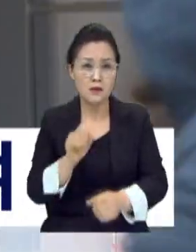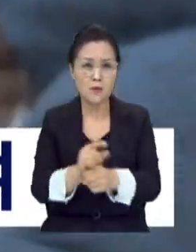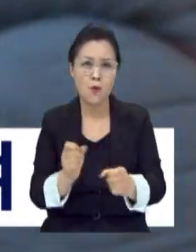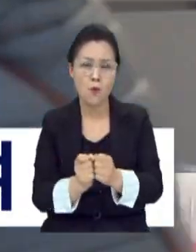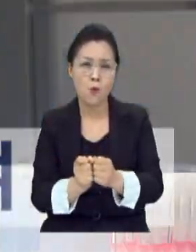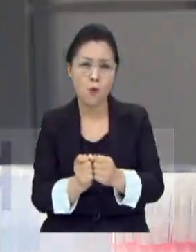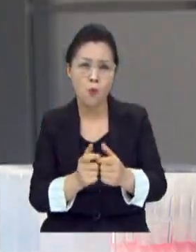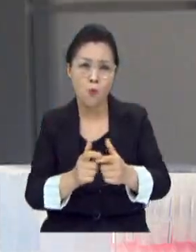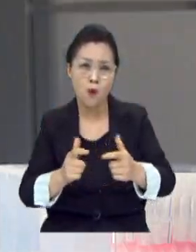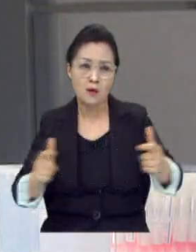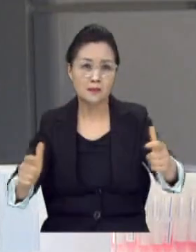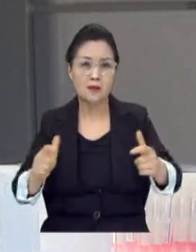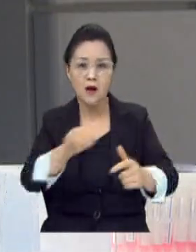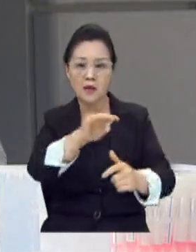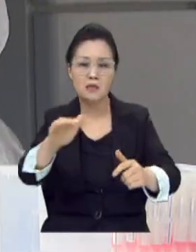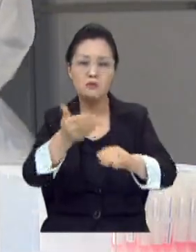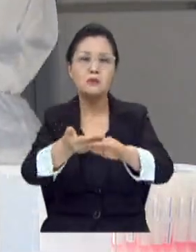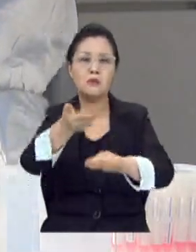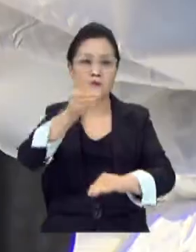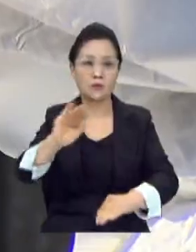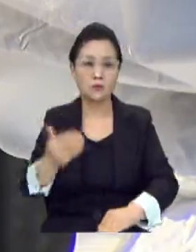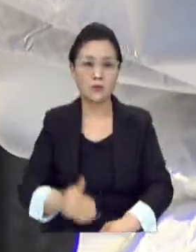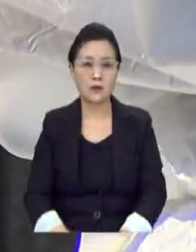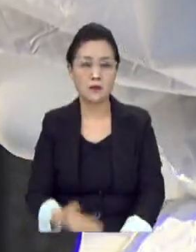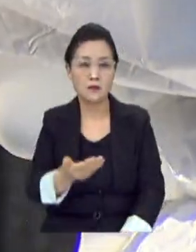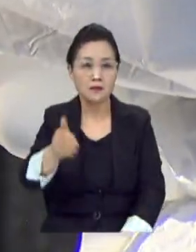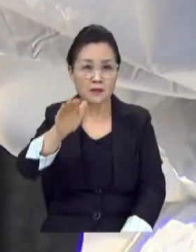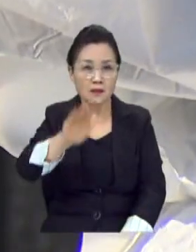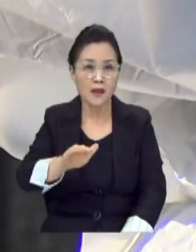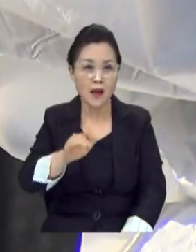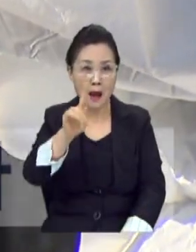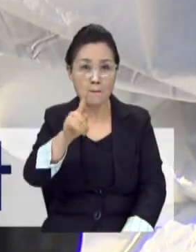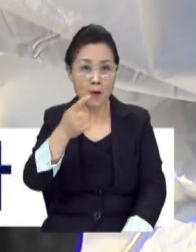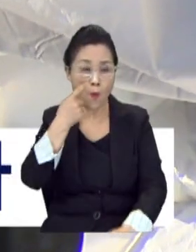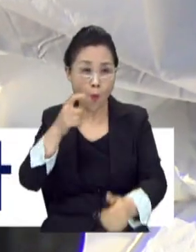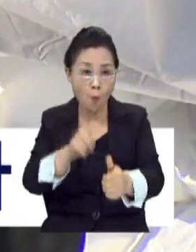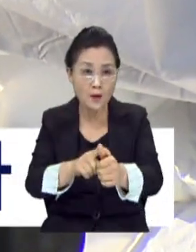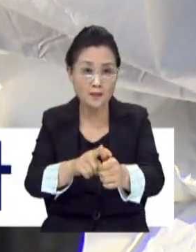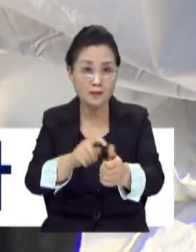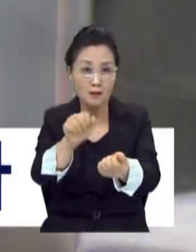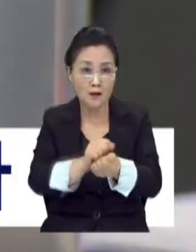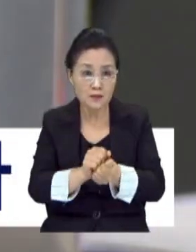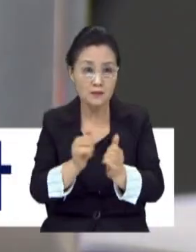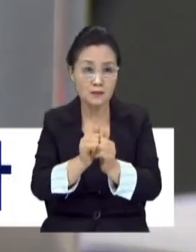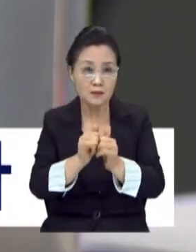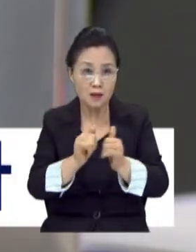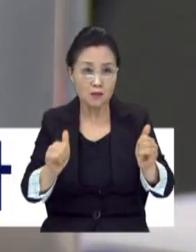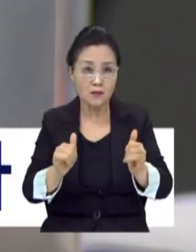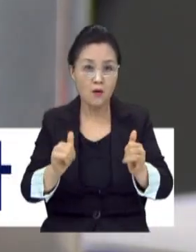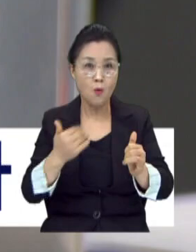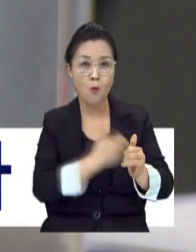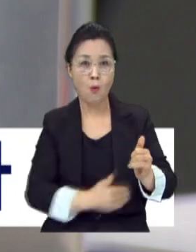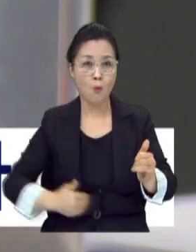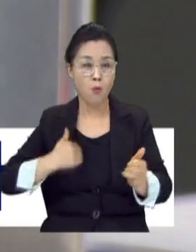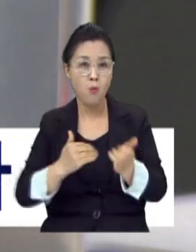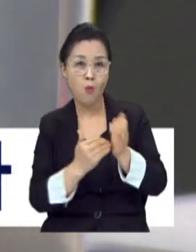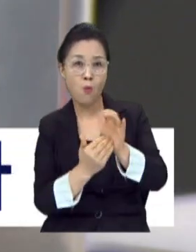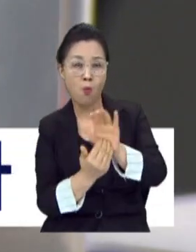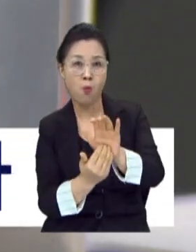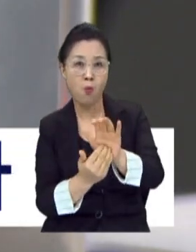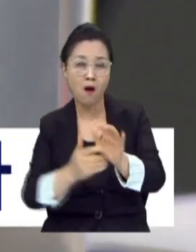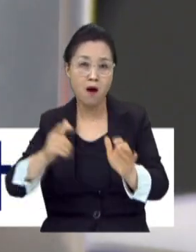정점을 지났다는 분석도 제기됩니다 그런데 이렇게 한번 걸린 사람들은 이른바 수퍼 항체를 보유하게 됐다는